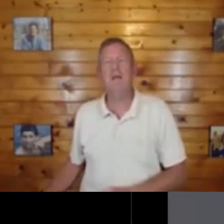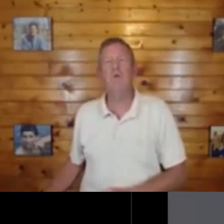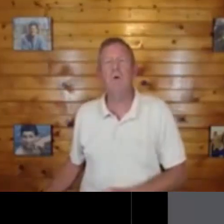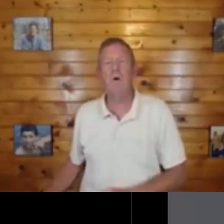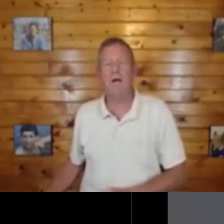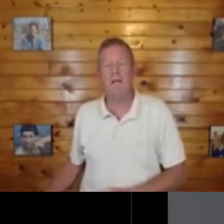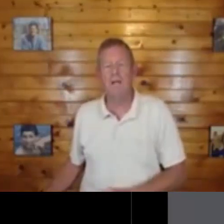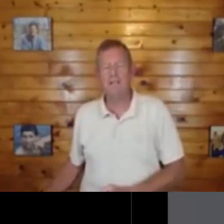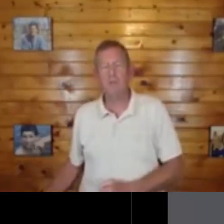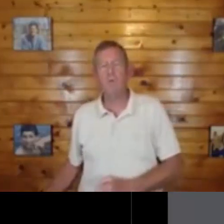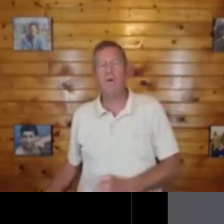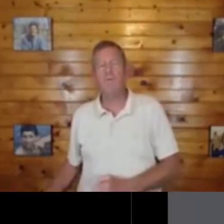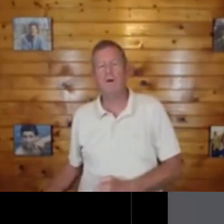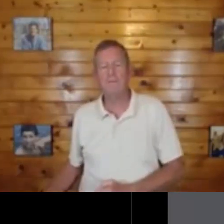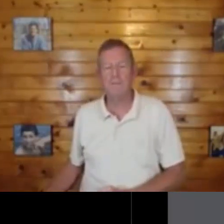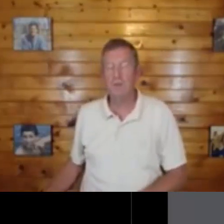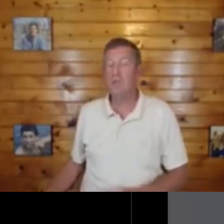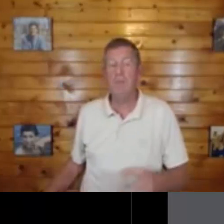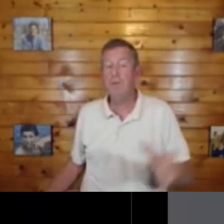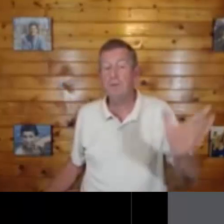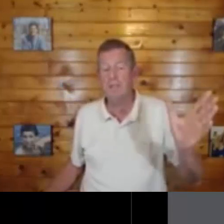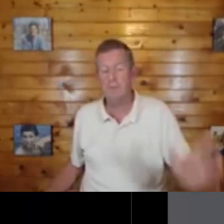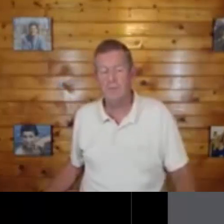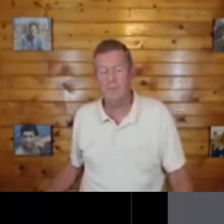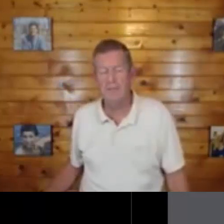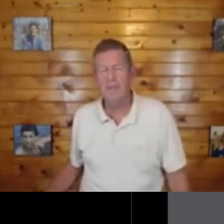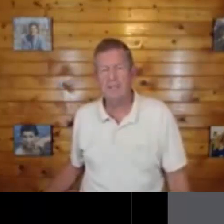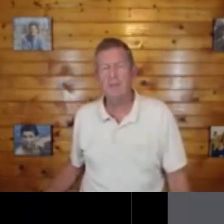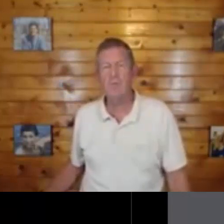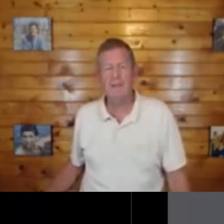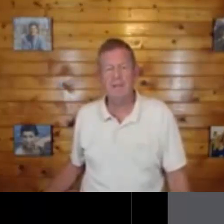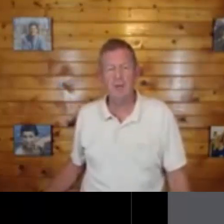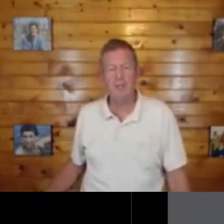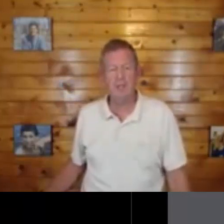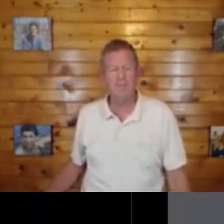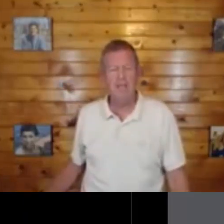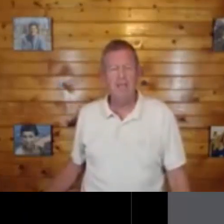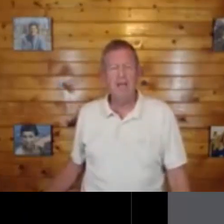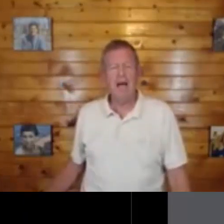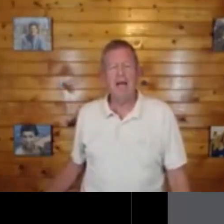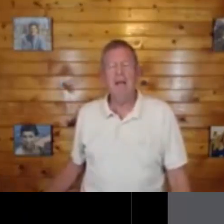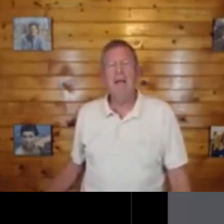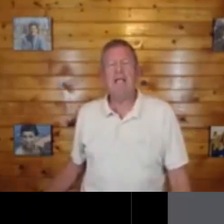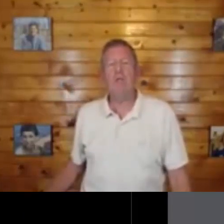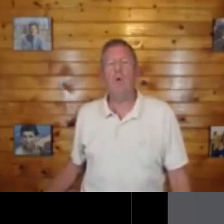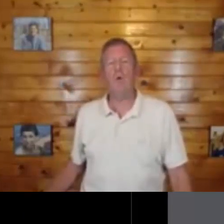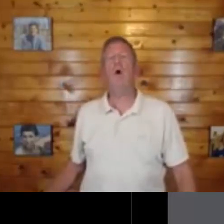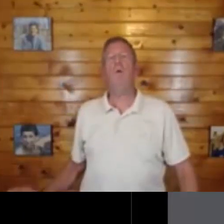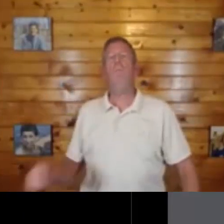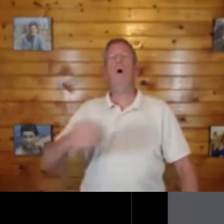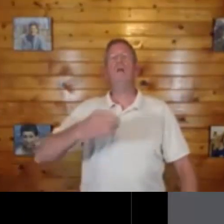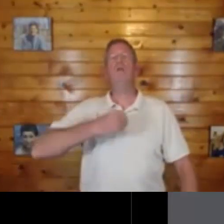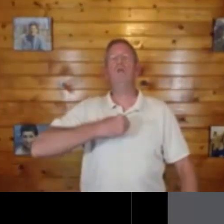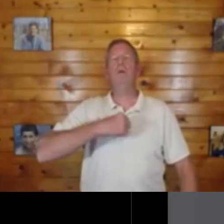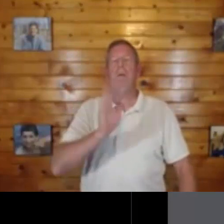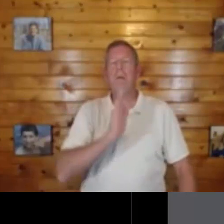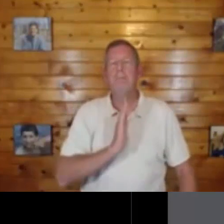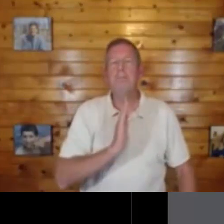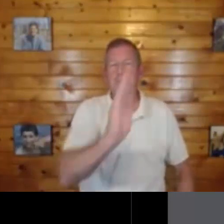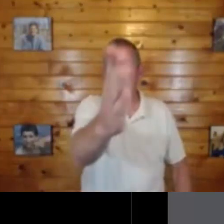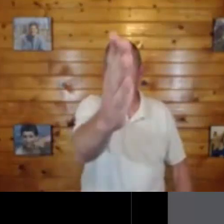supermarché-là s'appelle Cora. Ça se trouve en France. Je ne sais plus si ça se trouve, mais ça se trouvait dans le temps. Et donc, quand moi,